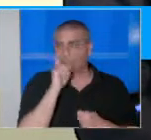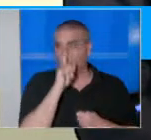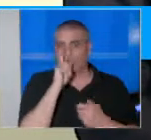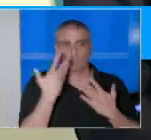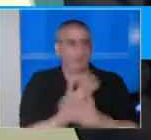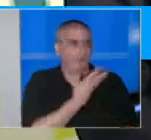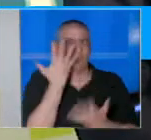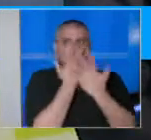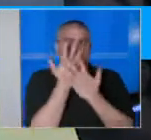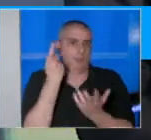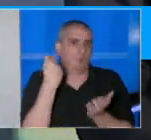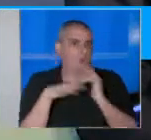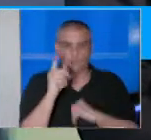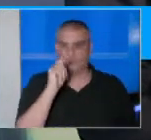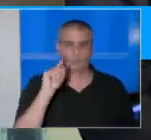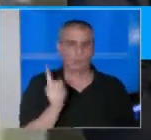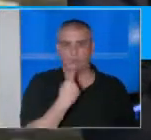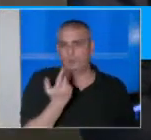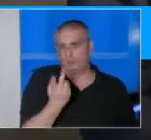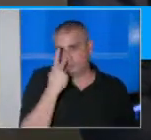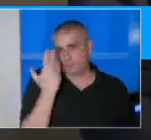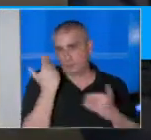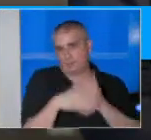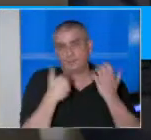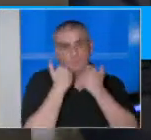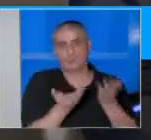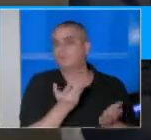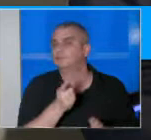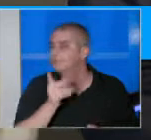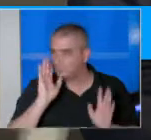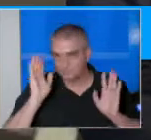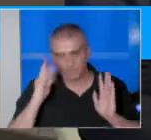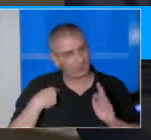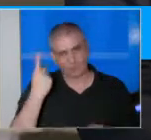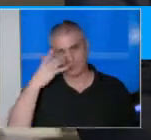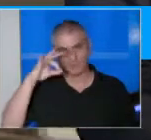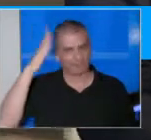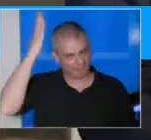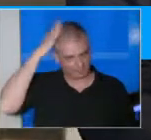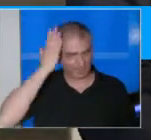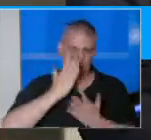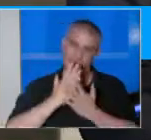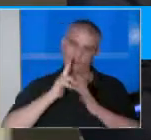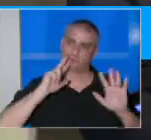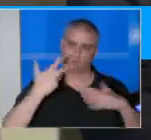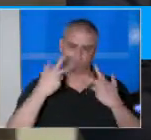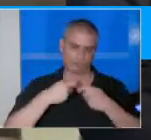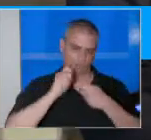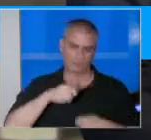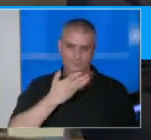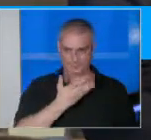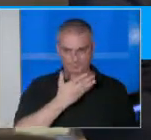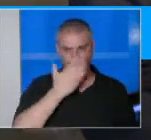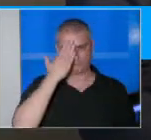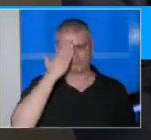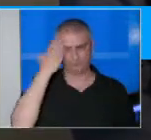חדשים, כרובם, אם לא כולם, וראינו איך זה נגמר. נדב, לא אלמן ישראל, נפתלי בנט, הוא כבר 8 שנים בגזרה